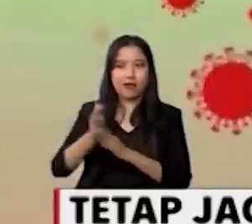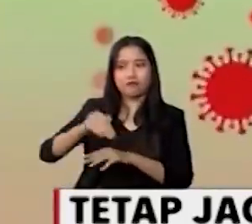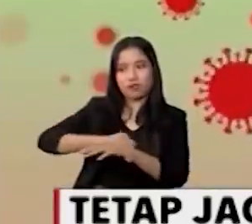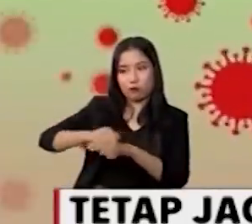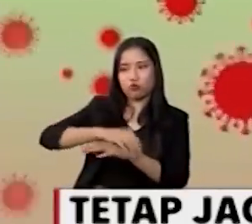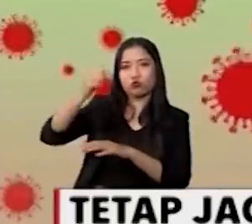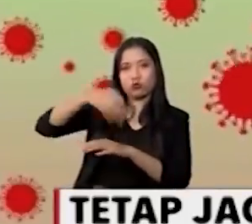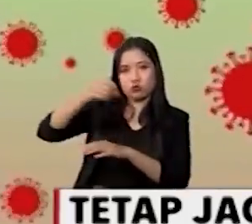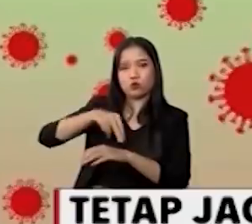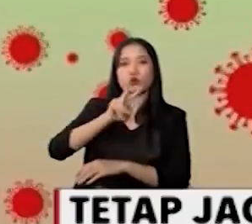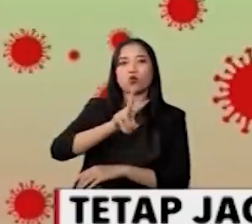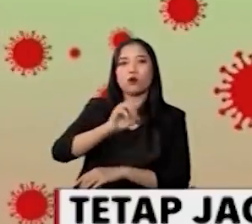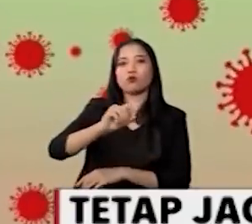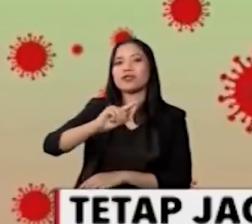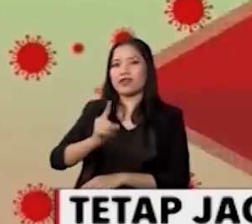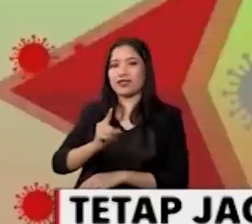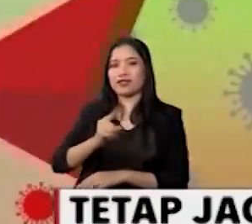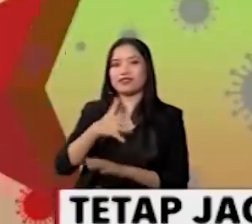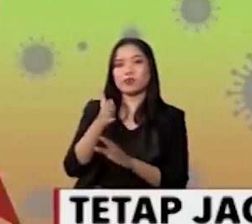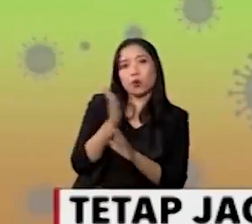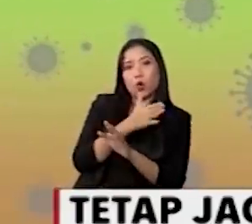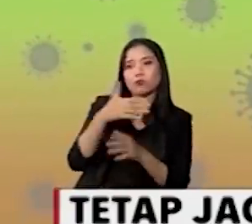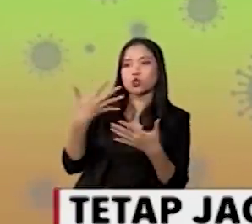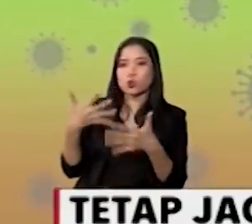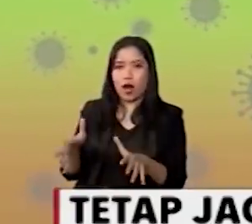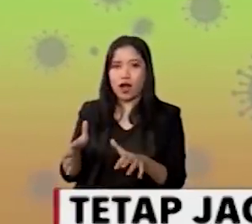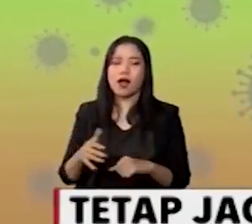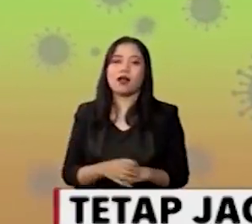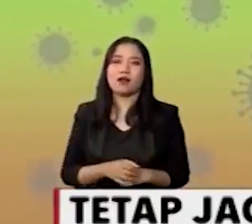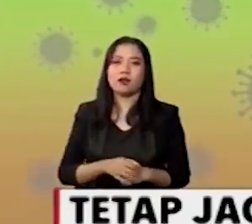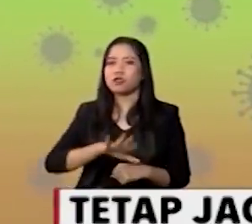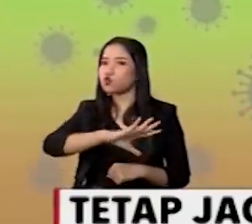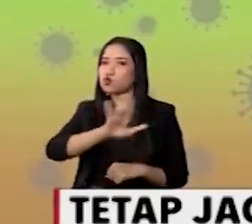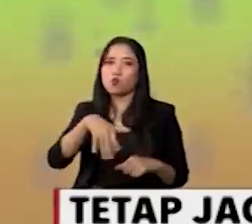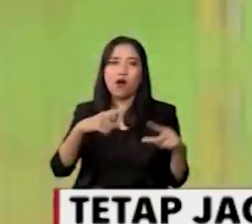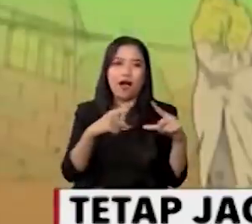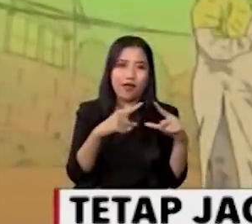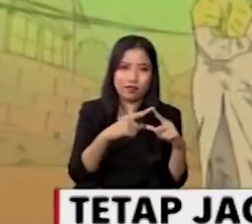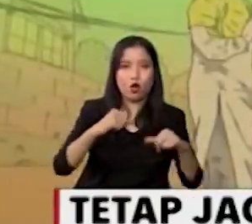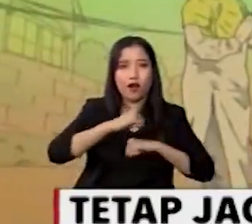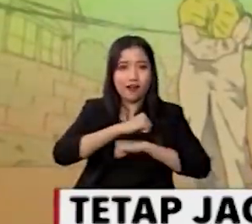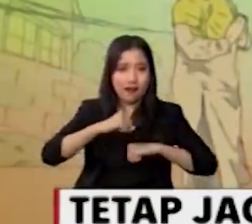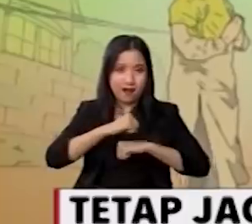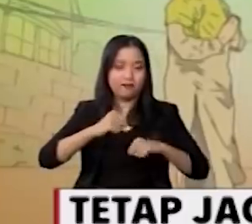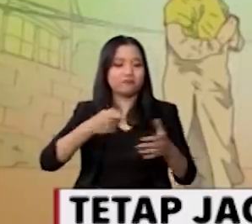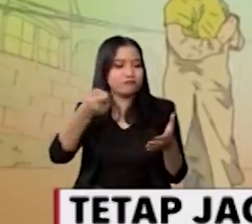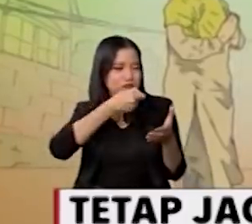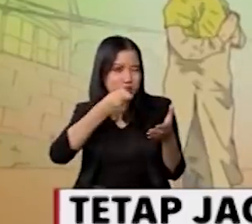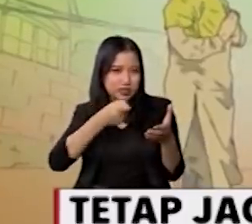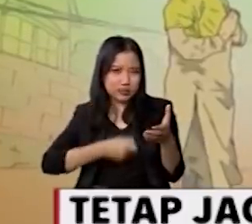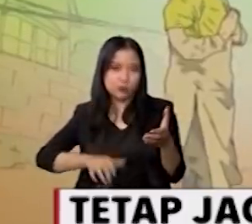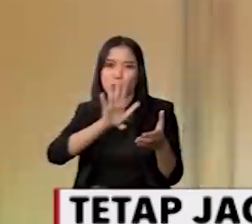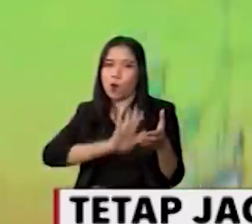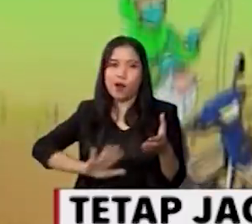sesudah melakukan kegiatan olahraga. Seluruh peralatan olahraga didisinfektan sebelum dan sesudah olahraga. Dan jangan